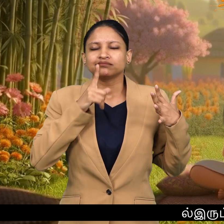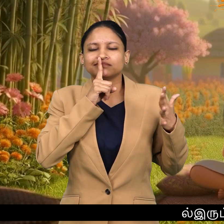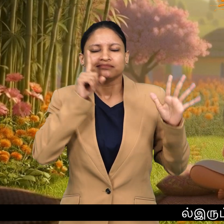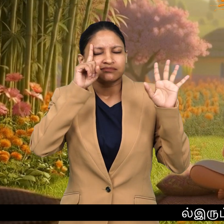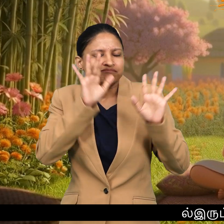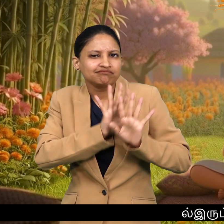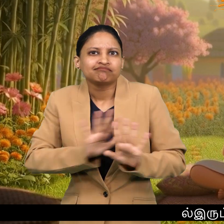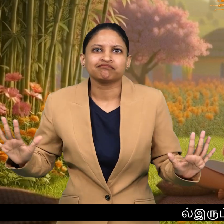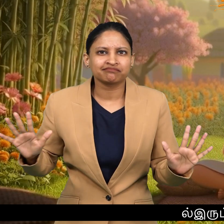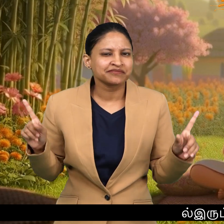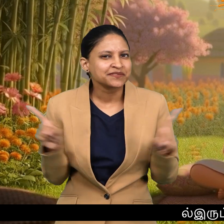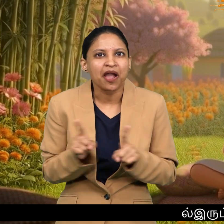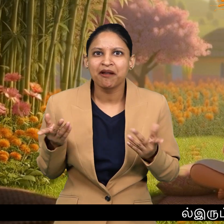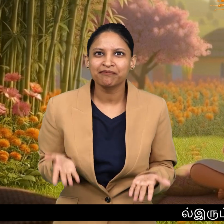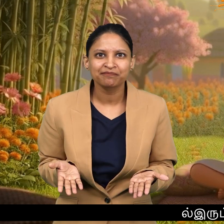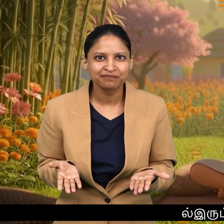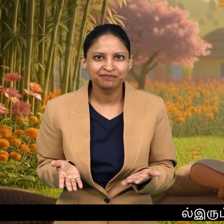போல.